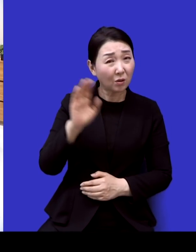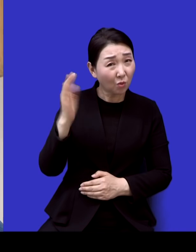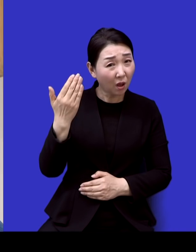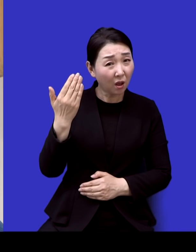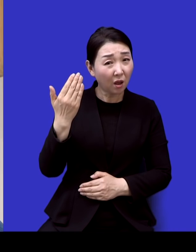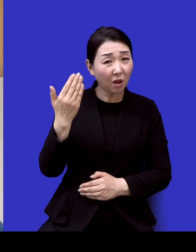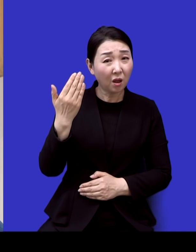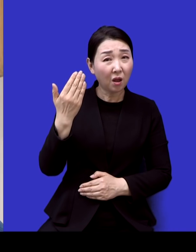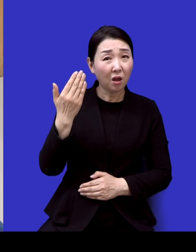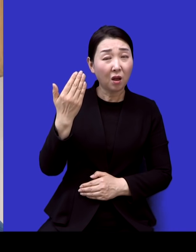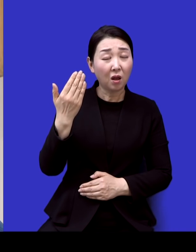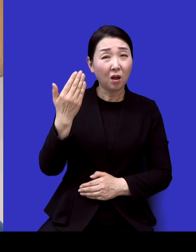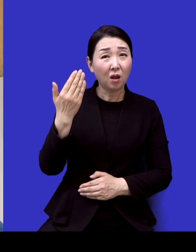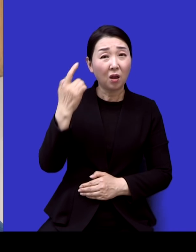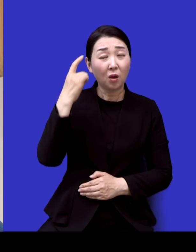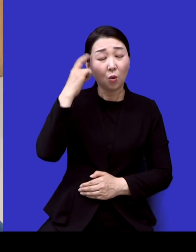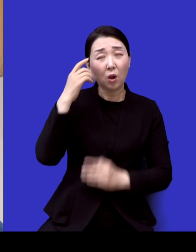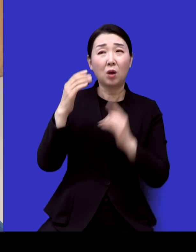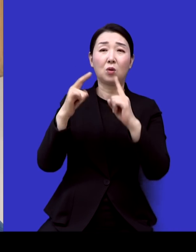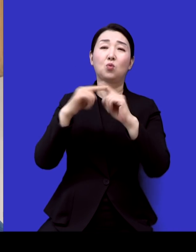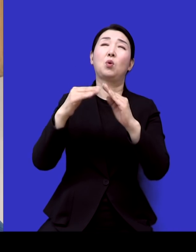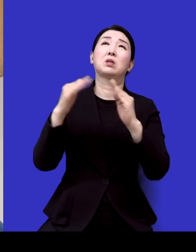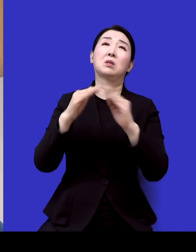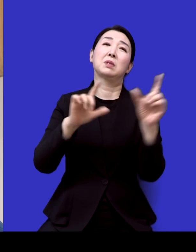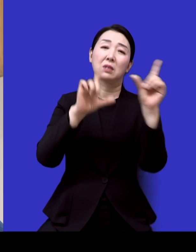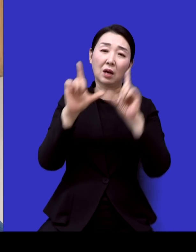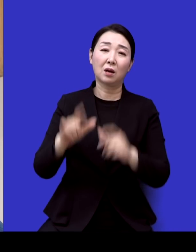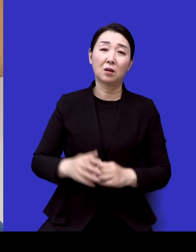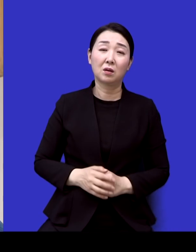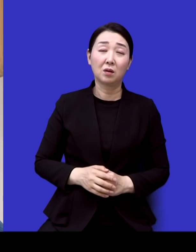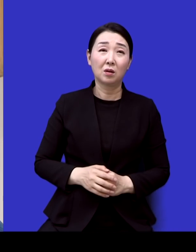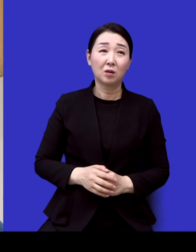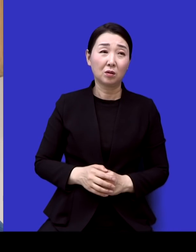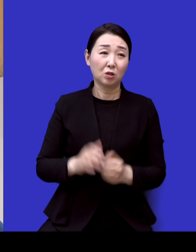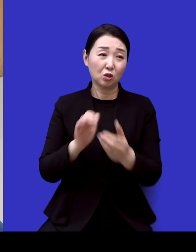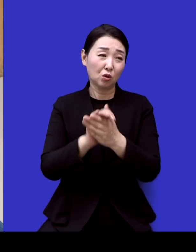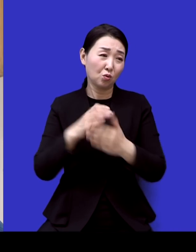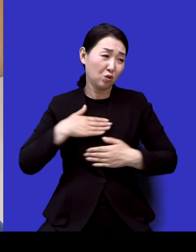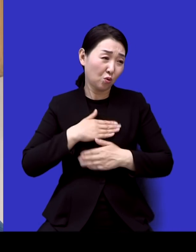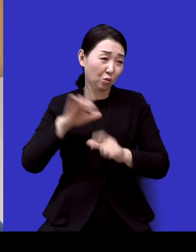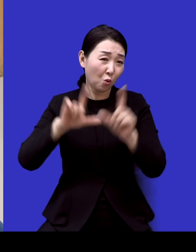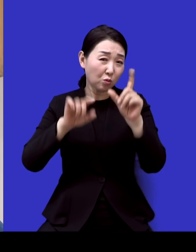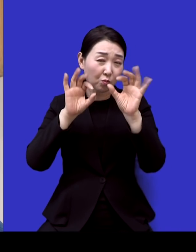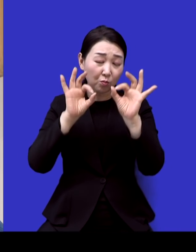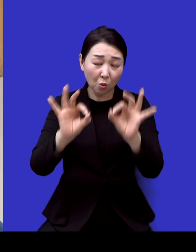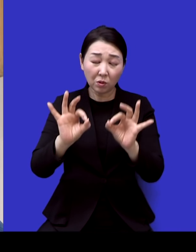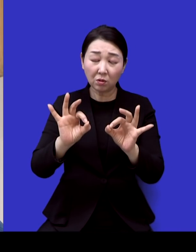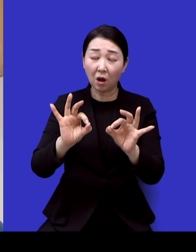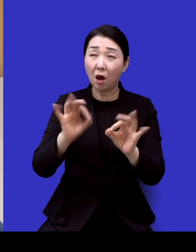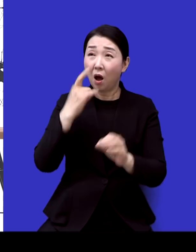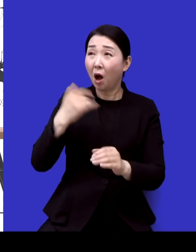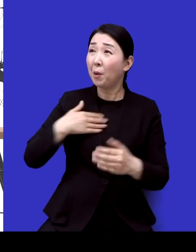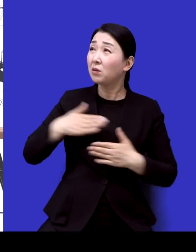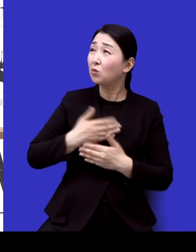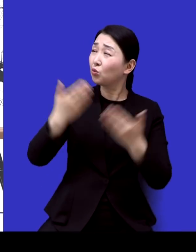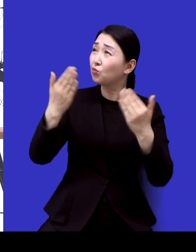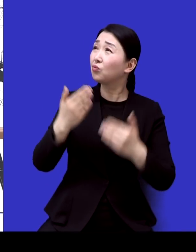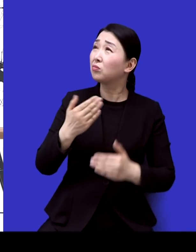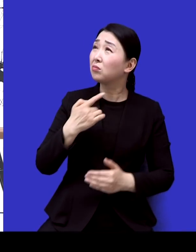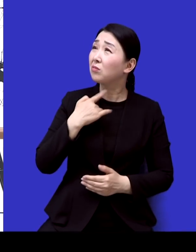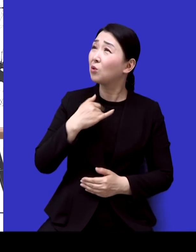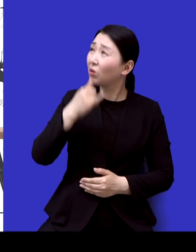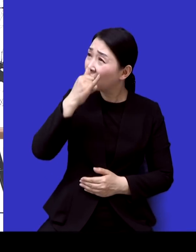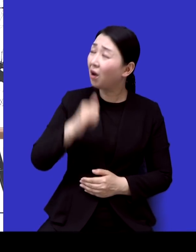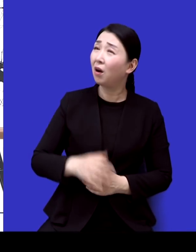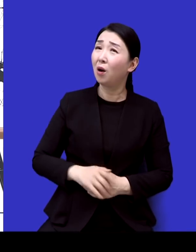이제 사택에 살았으니까 그리고 그 씻겨주는 모습을 보면서 아빠가 나를 저렇게 씻어준 적이 있나?